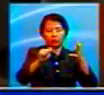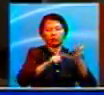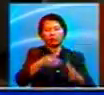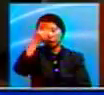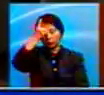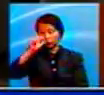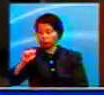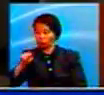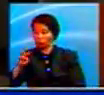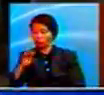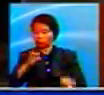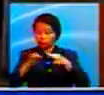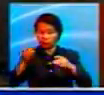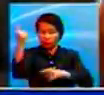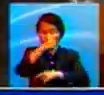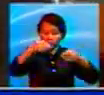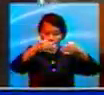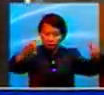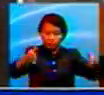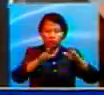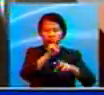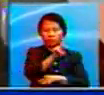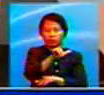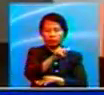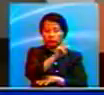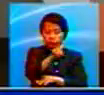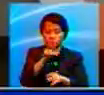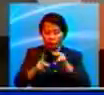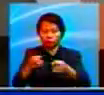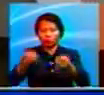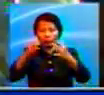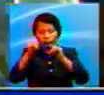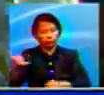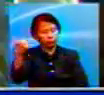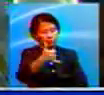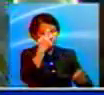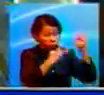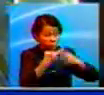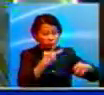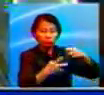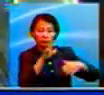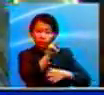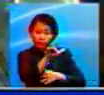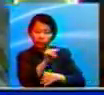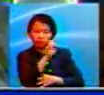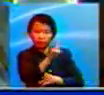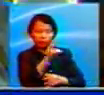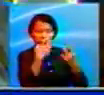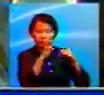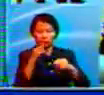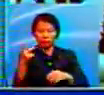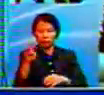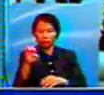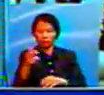Dato' Azmi menjelaskan sempena hari terbuka KLIA2, orang ramai boleh mengunjungi terminal baharu itu dan KLIA